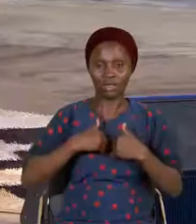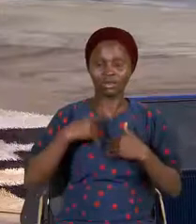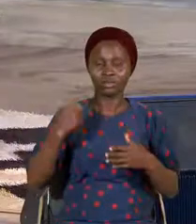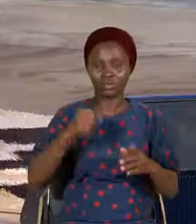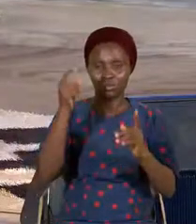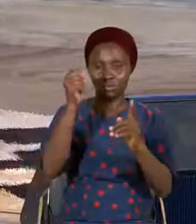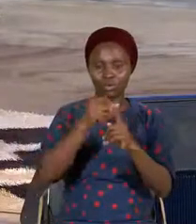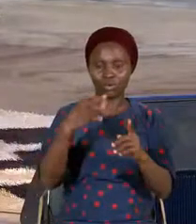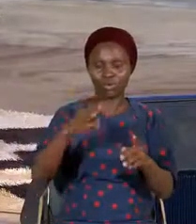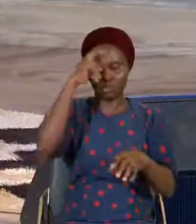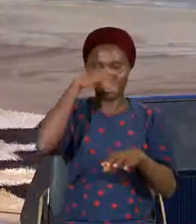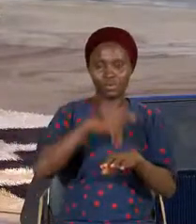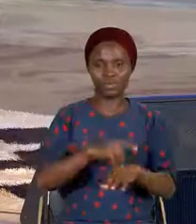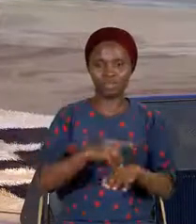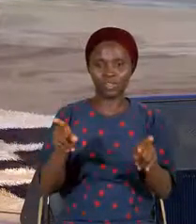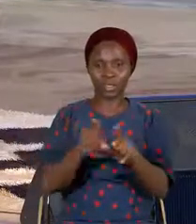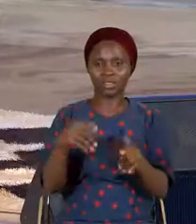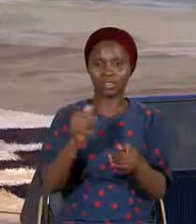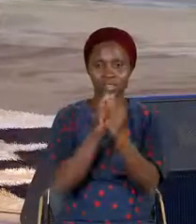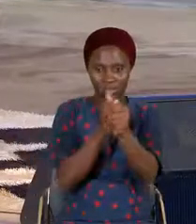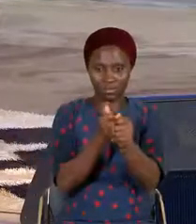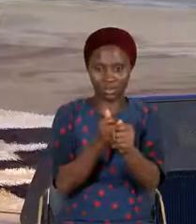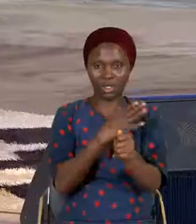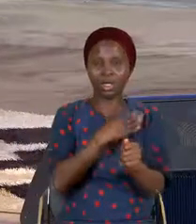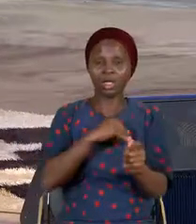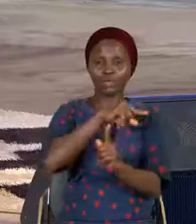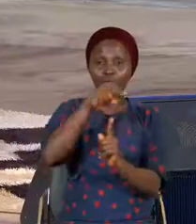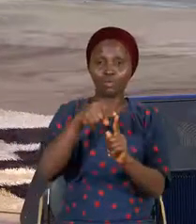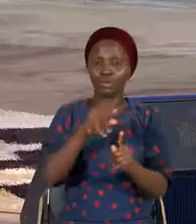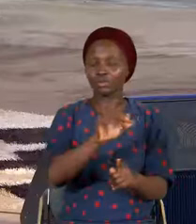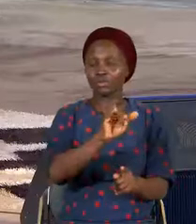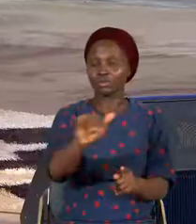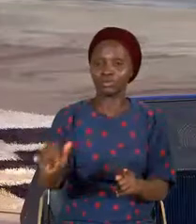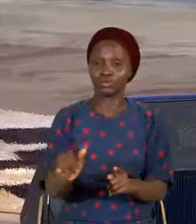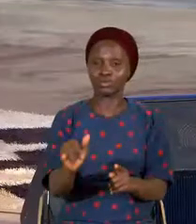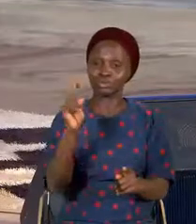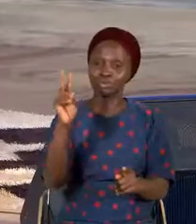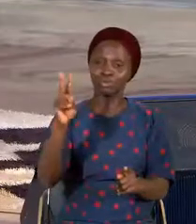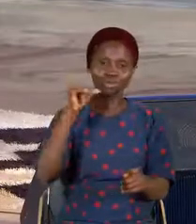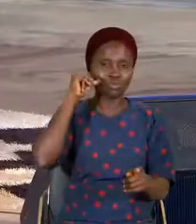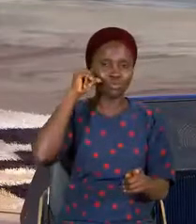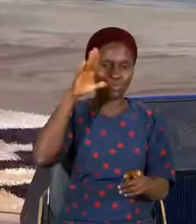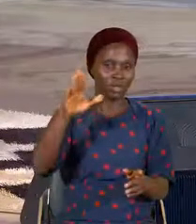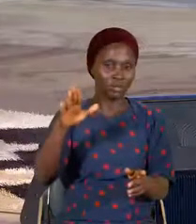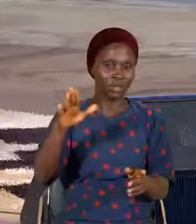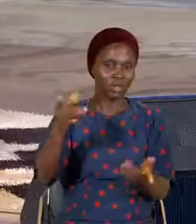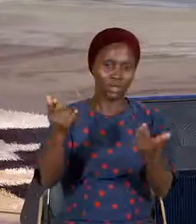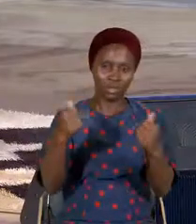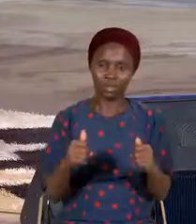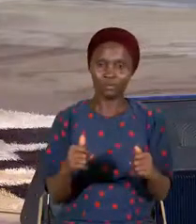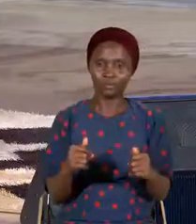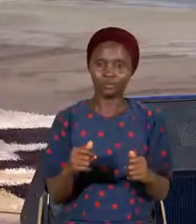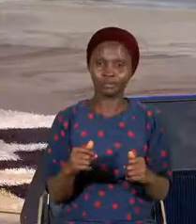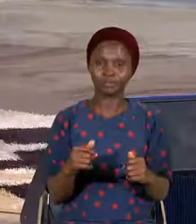sagesse comme don. Lorsque ces deux femmes étaient venues auprès de lui, l'une a